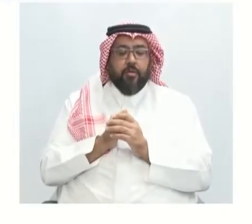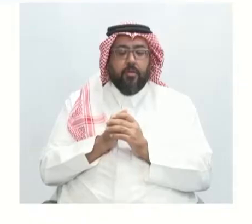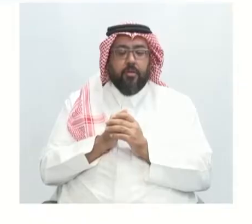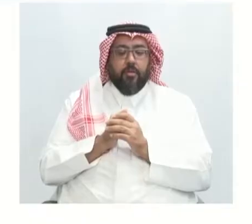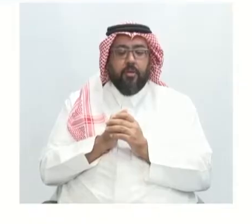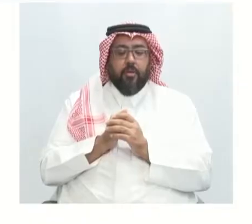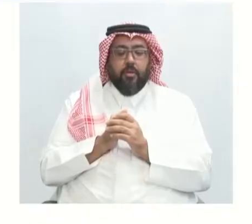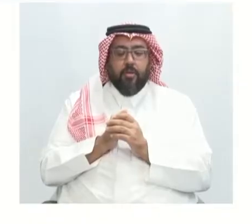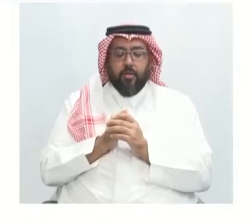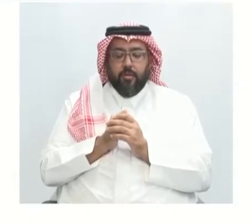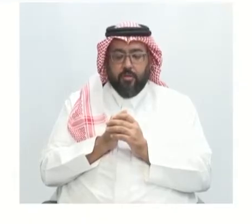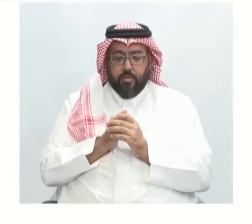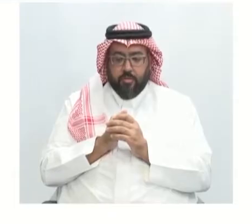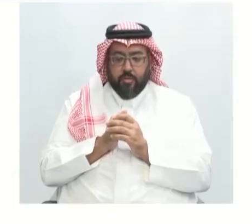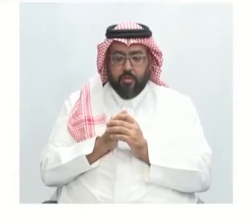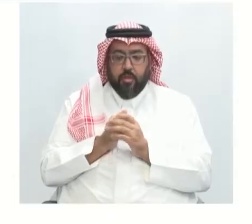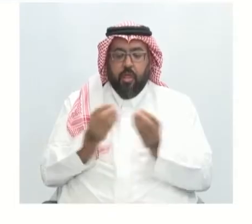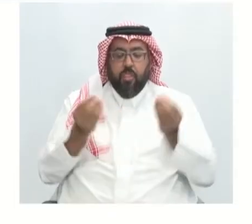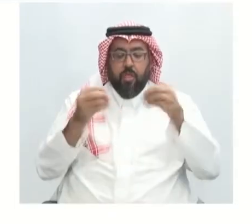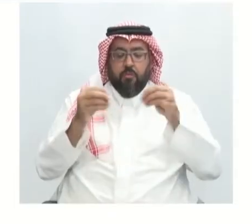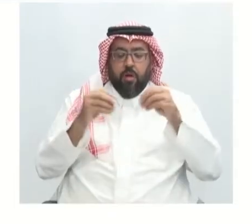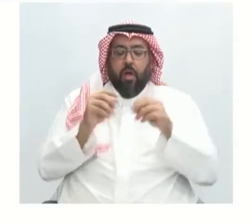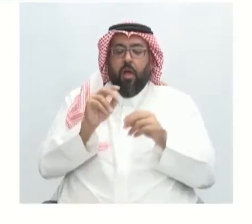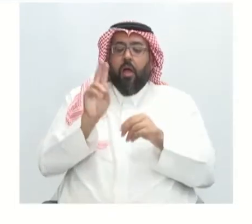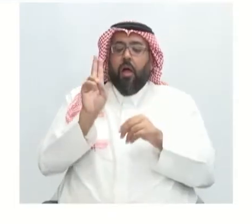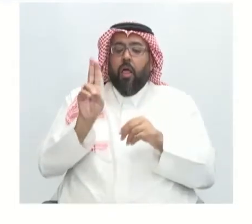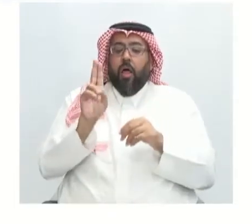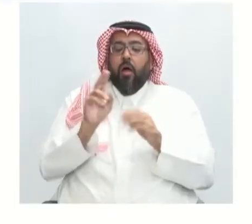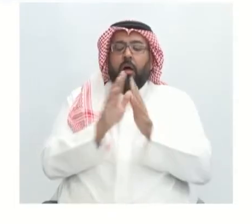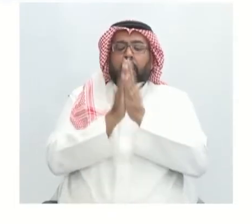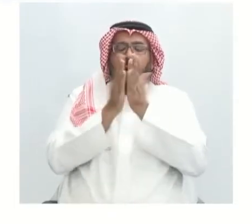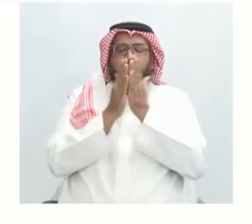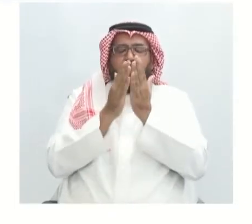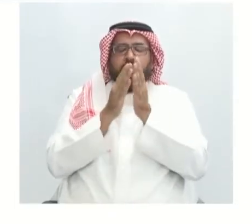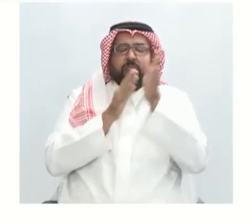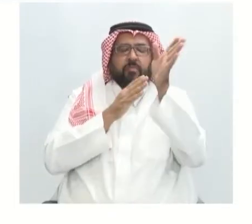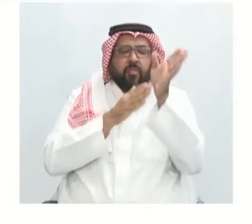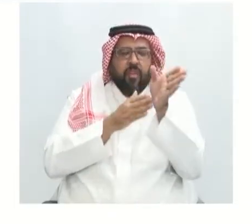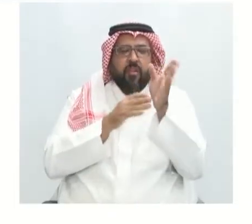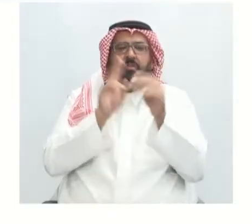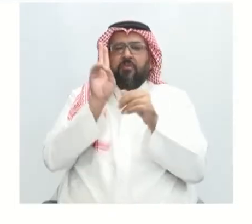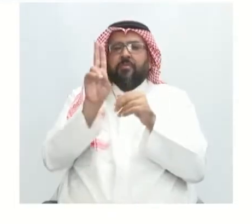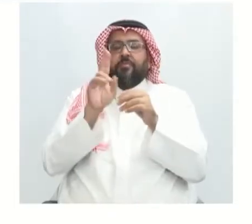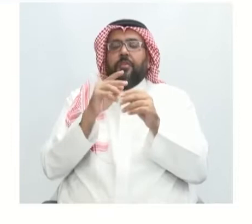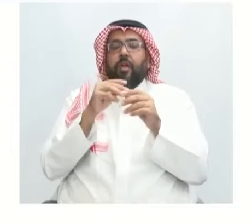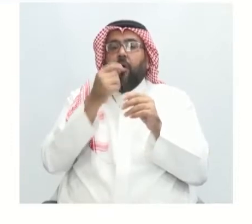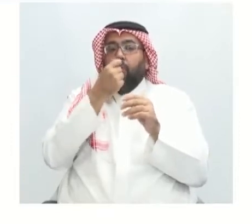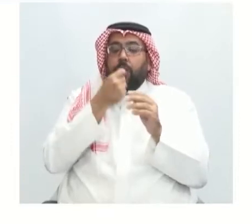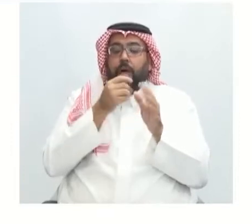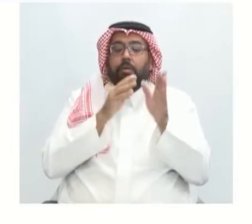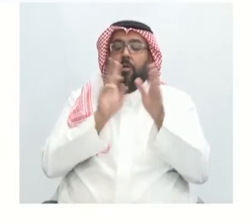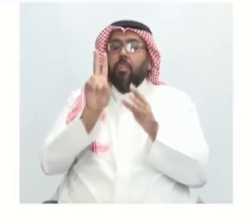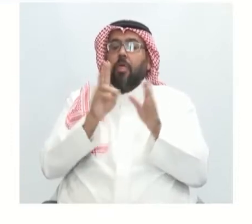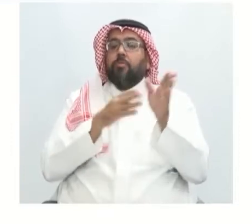السبب لماذا لما تضمنه من تكذيب الكتاب والسنه احسنتم وايضا مما ذكرناه في الدرس